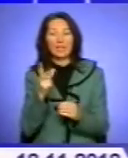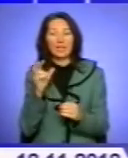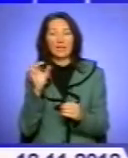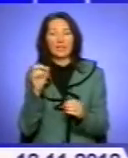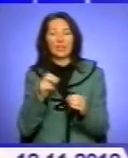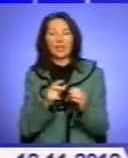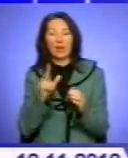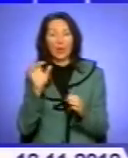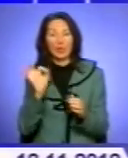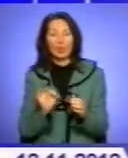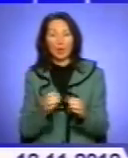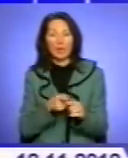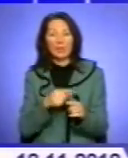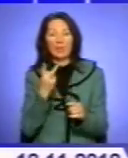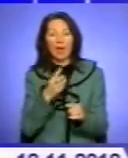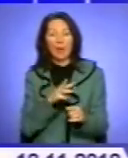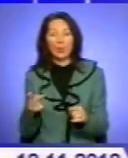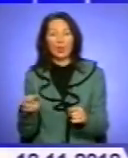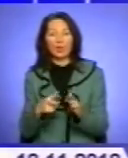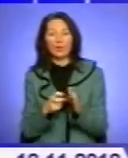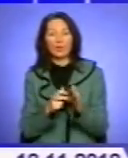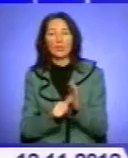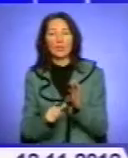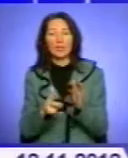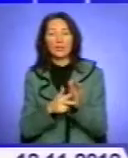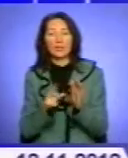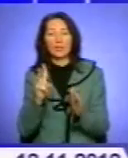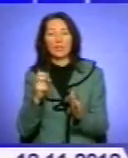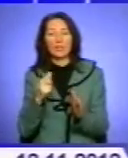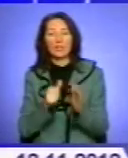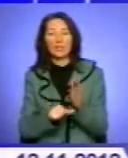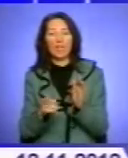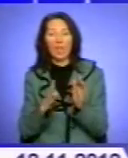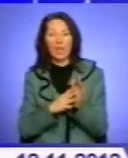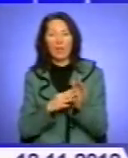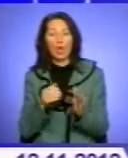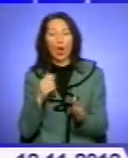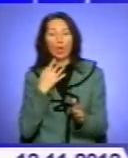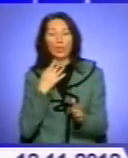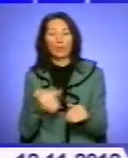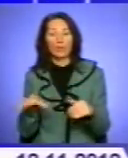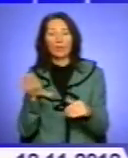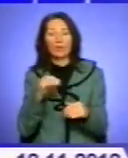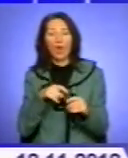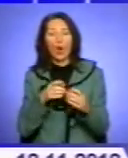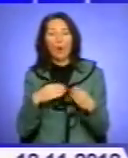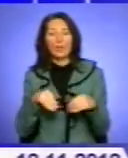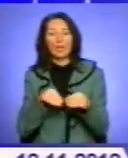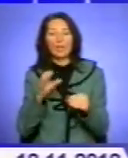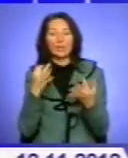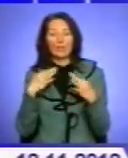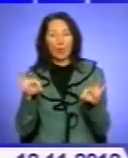13,18%, а це 2 мільйони 687 269 голосів. Всеукраїнське об'єднання «Свобода» набрало